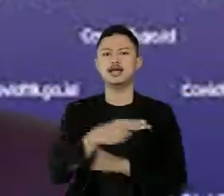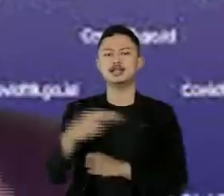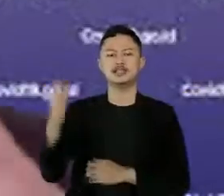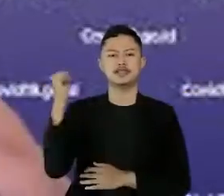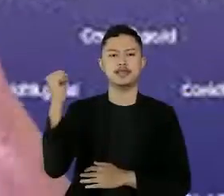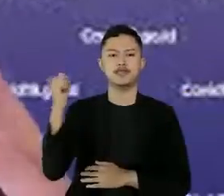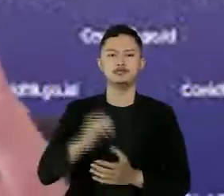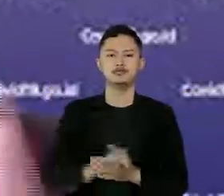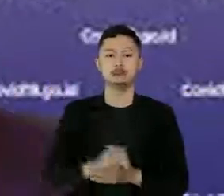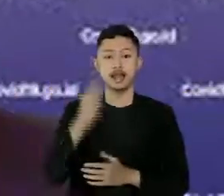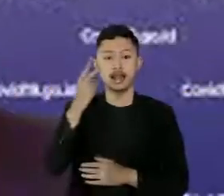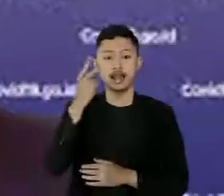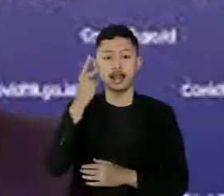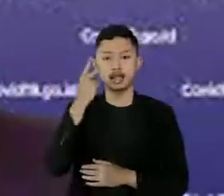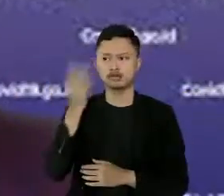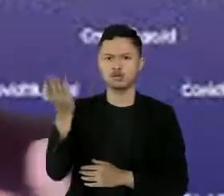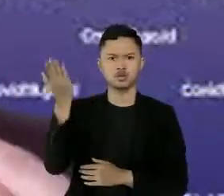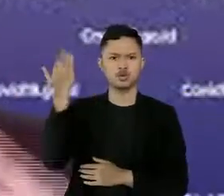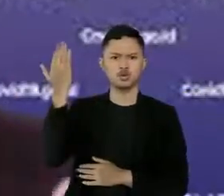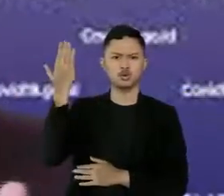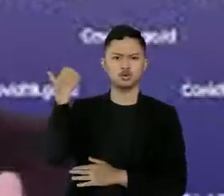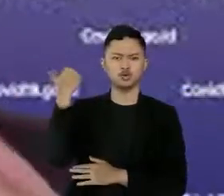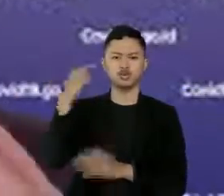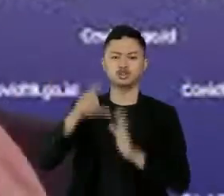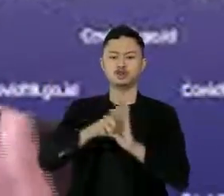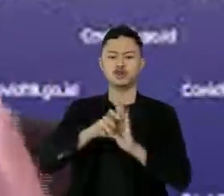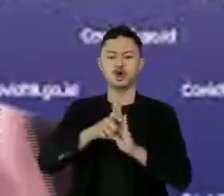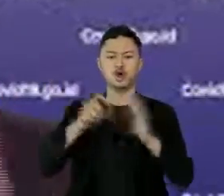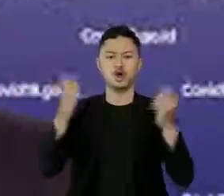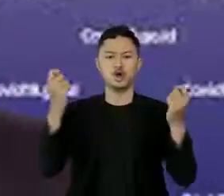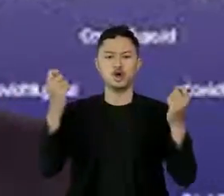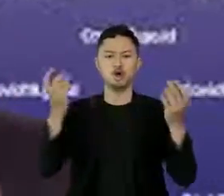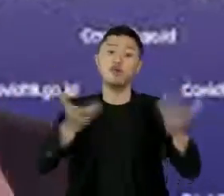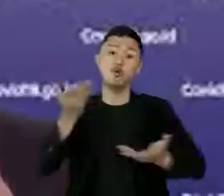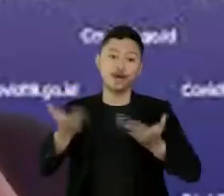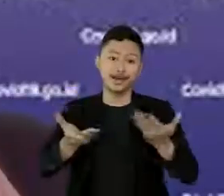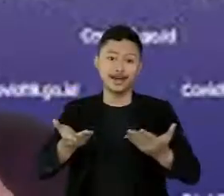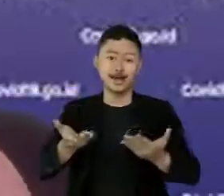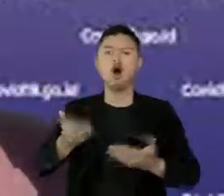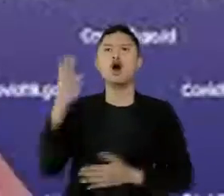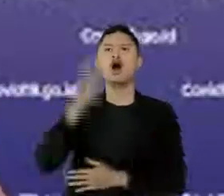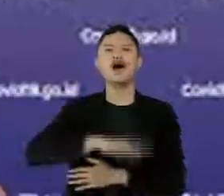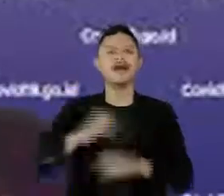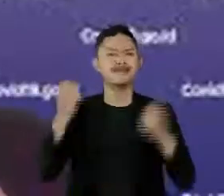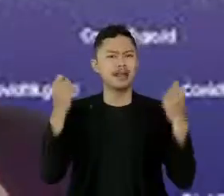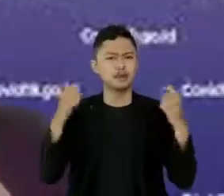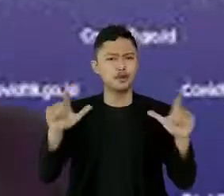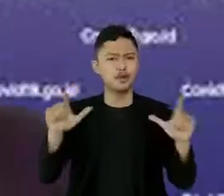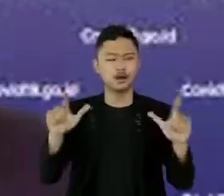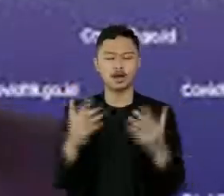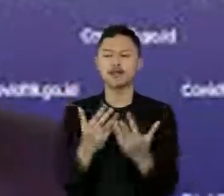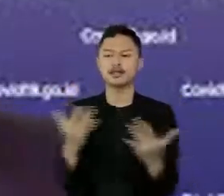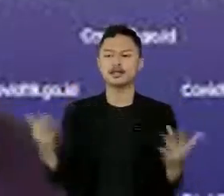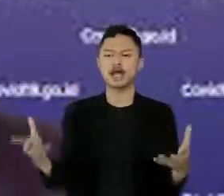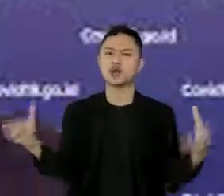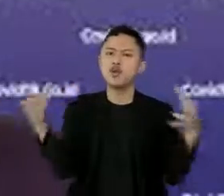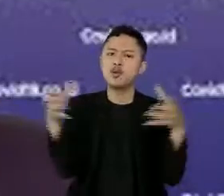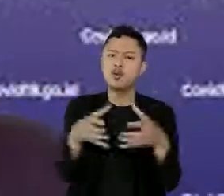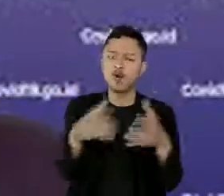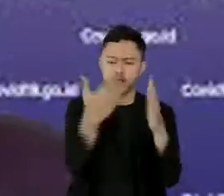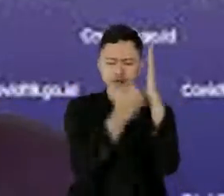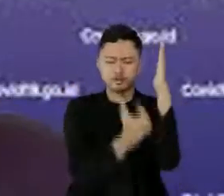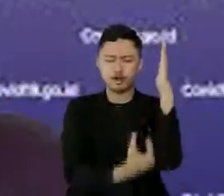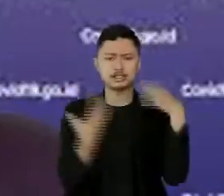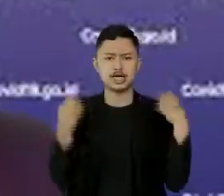sebelumnya, bahwa kalau misalnya ada liburan, kemudian masyarakat hadir di situ, tidak mengindahkan